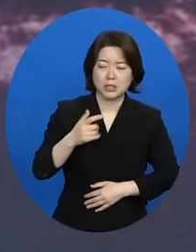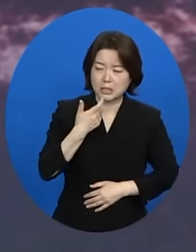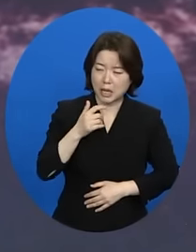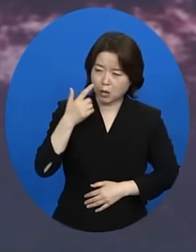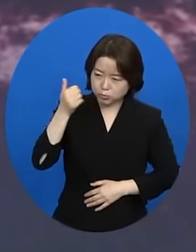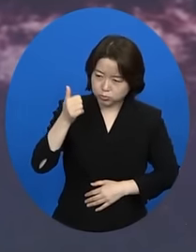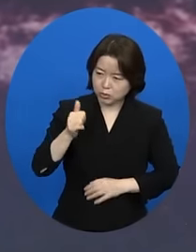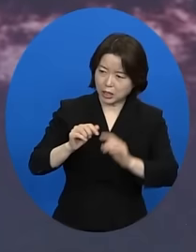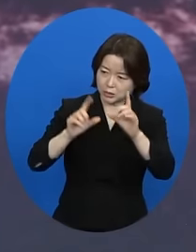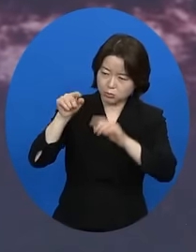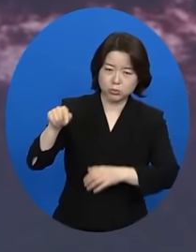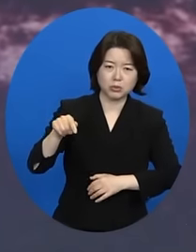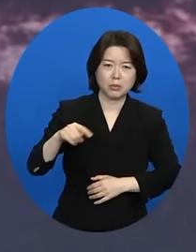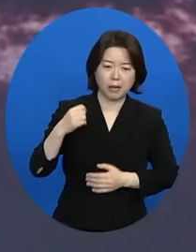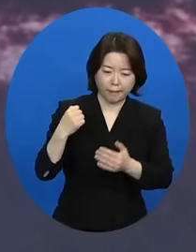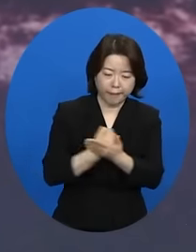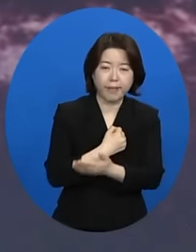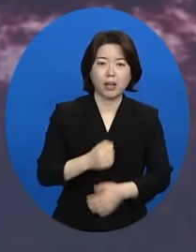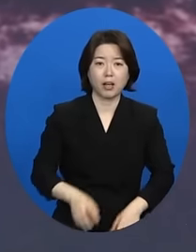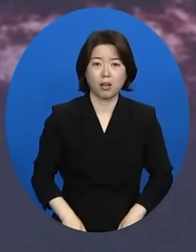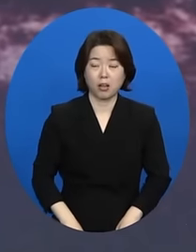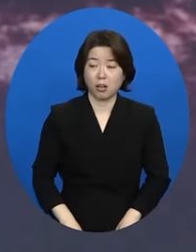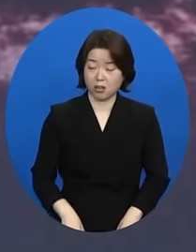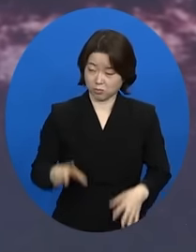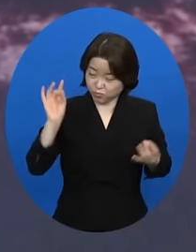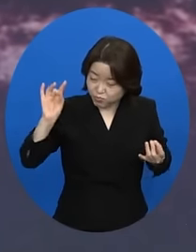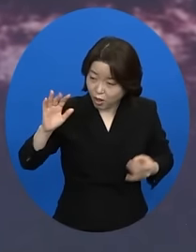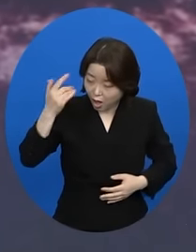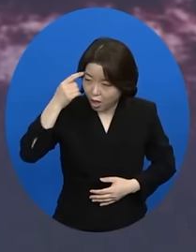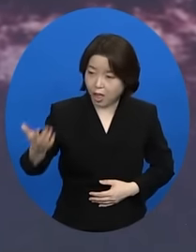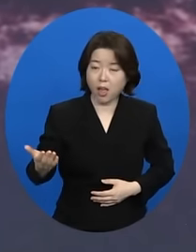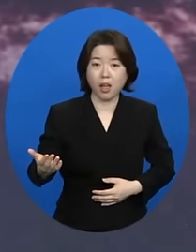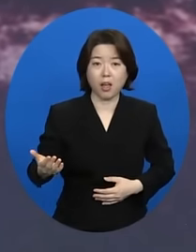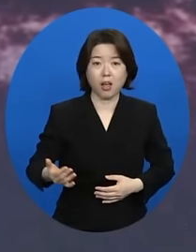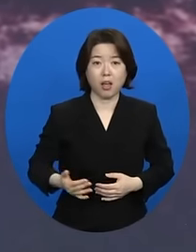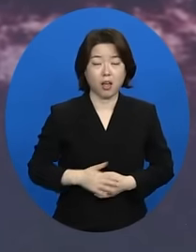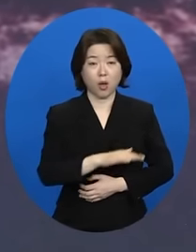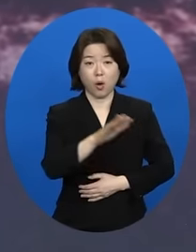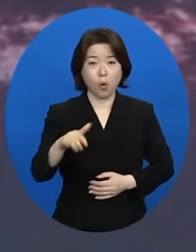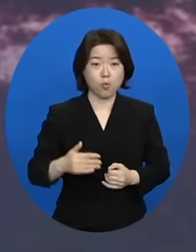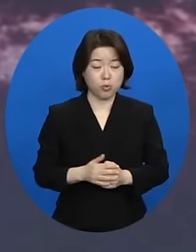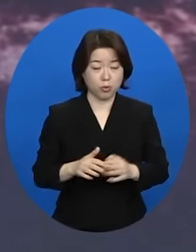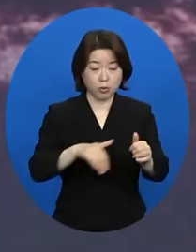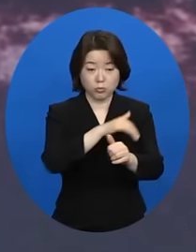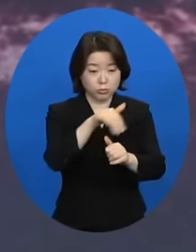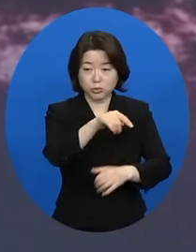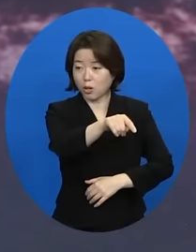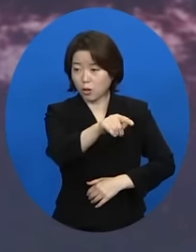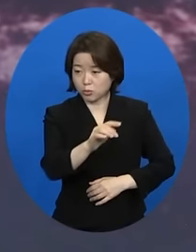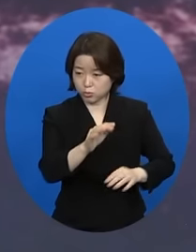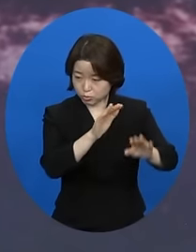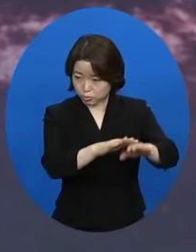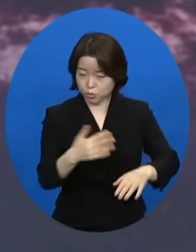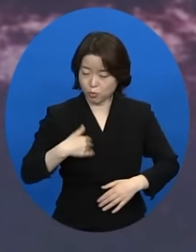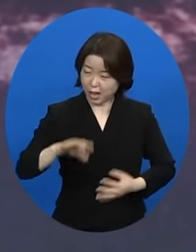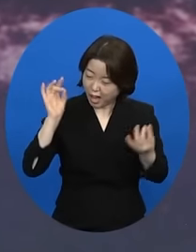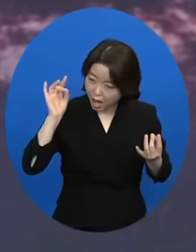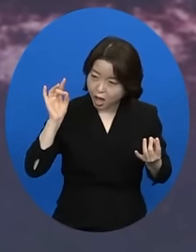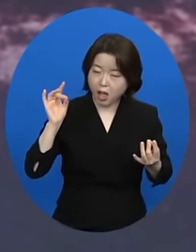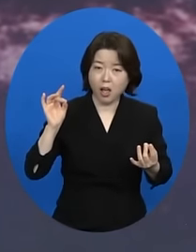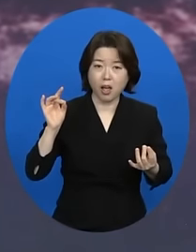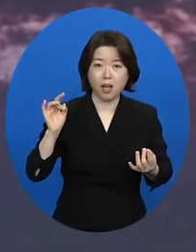너무 서운한 거야. 그러면 가만히 있어야 되냐? 그럼 우리가 그렇게 한 상황에 두고 그냥 가만히 있으란 겁니까,